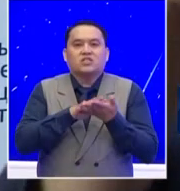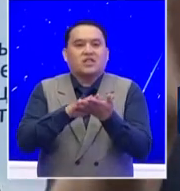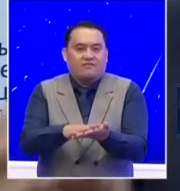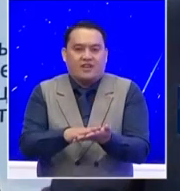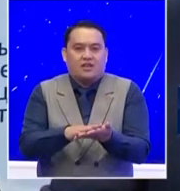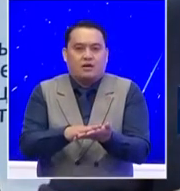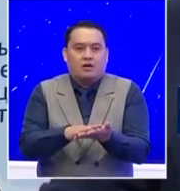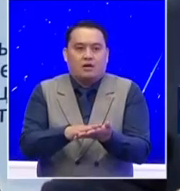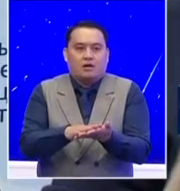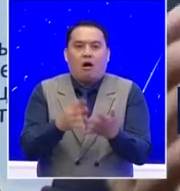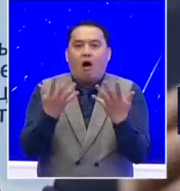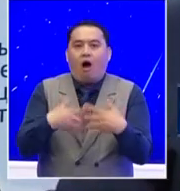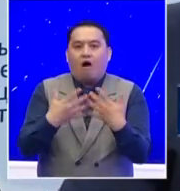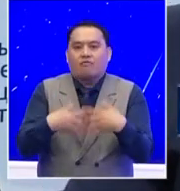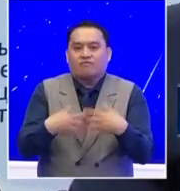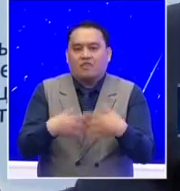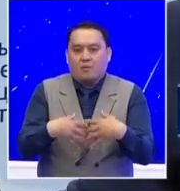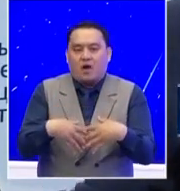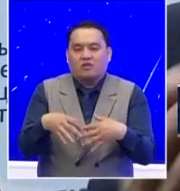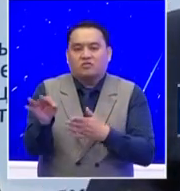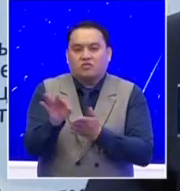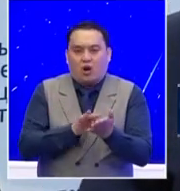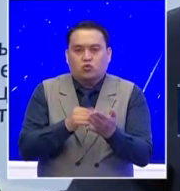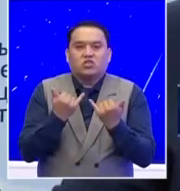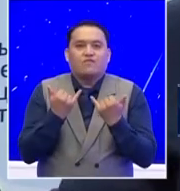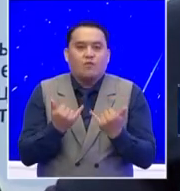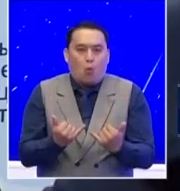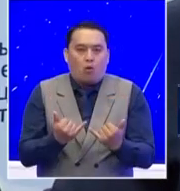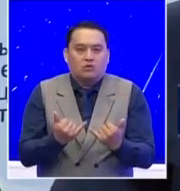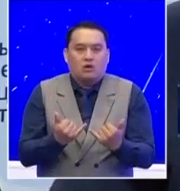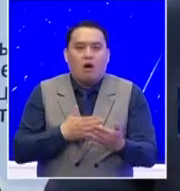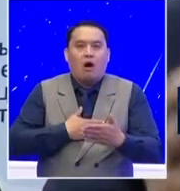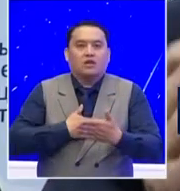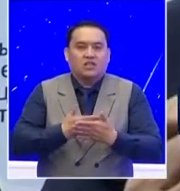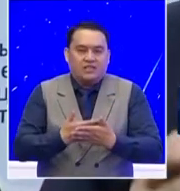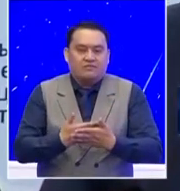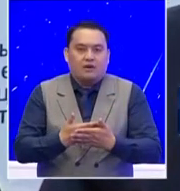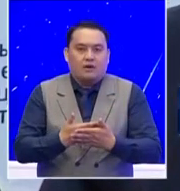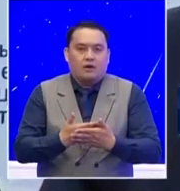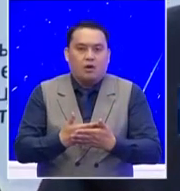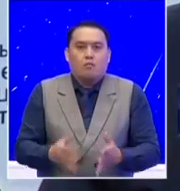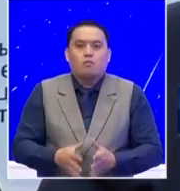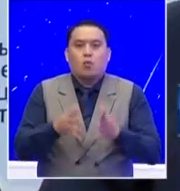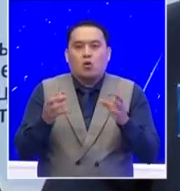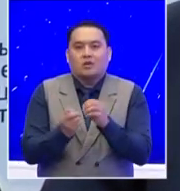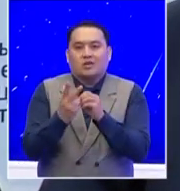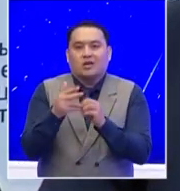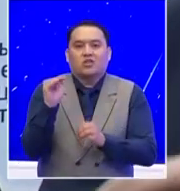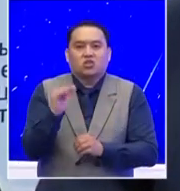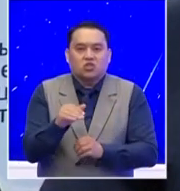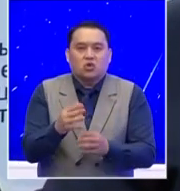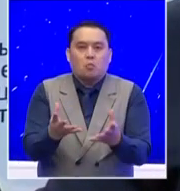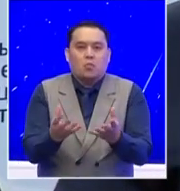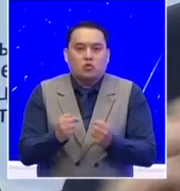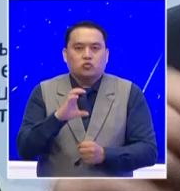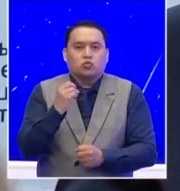Она назначается автоматически в проактивном формате. На сегодня вот, в проактивном формате более 13 тысяч жителей